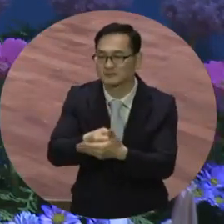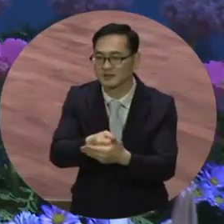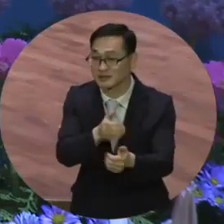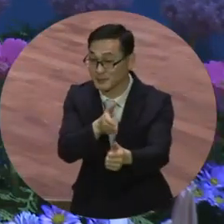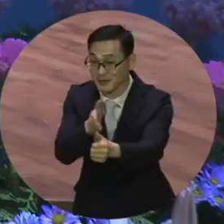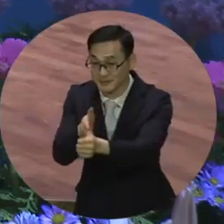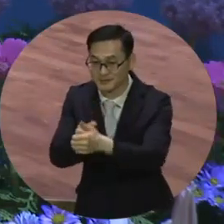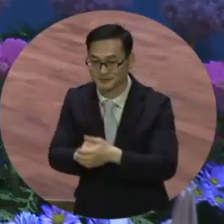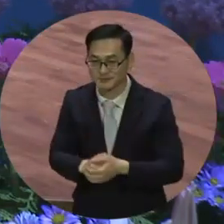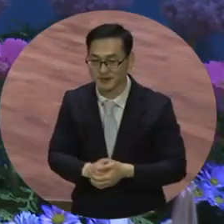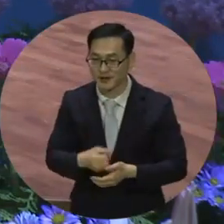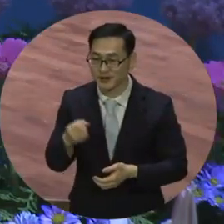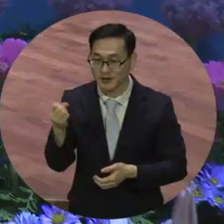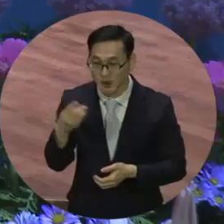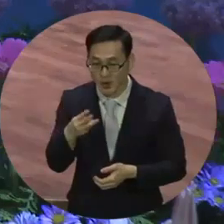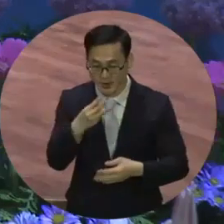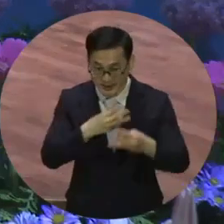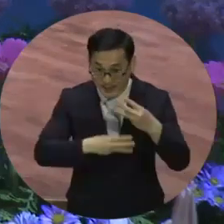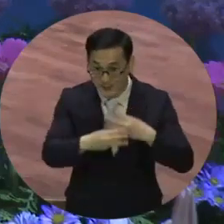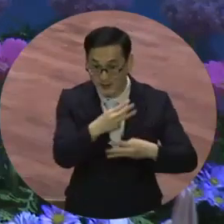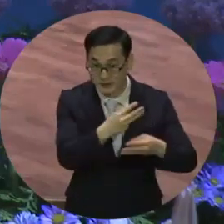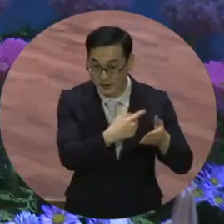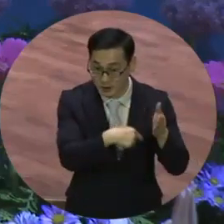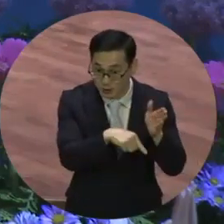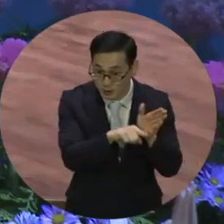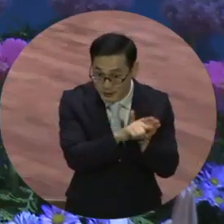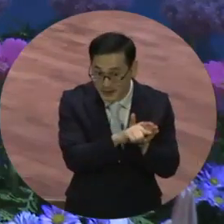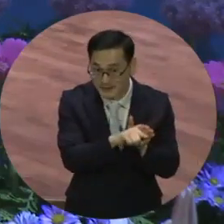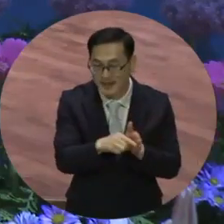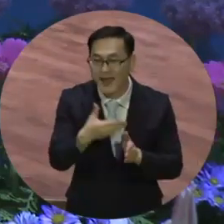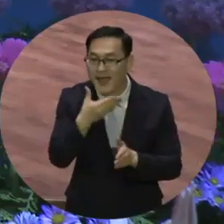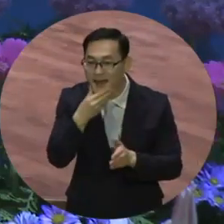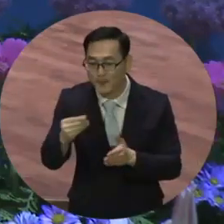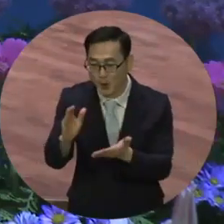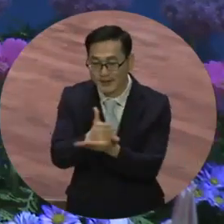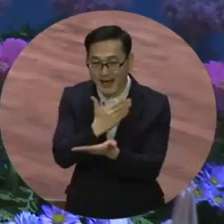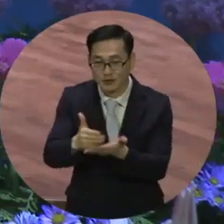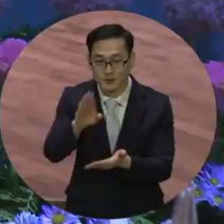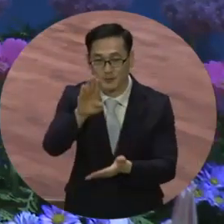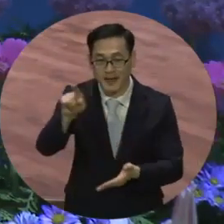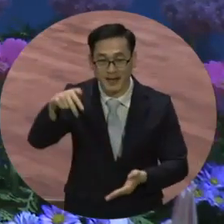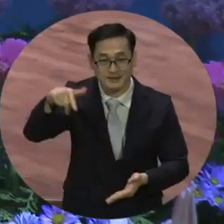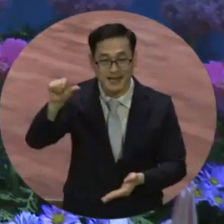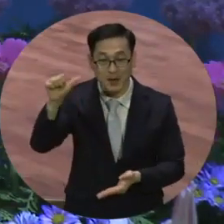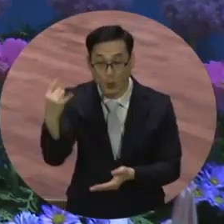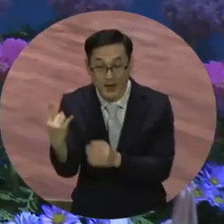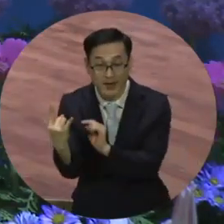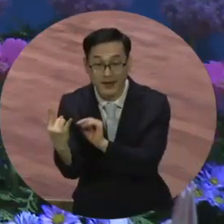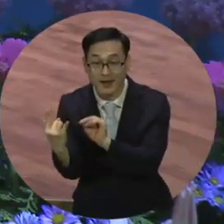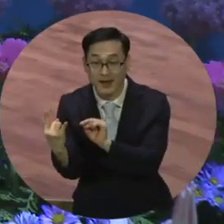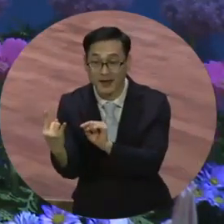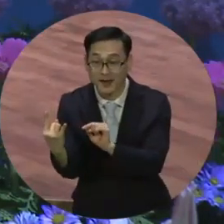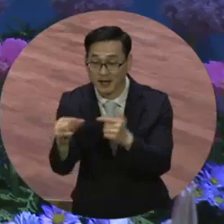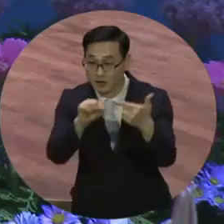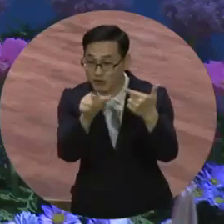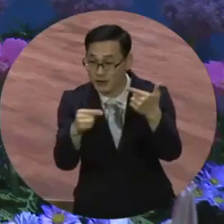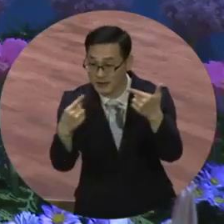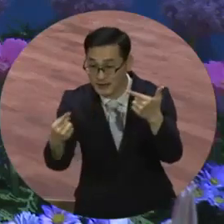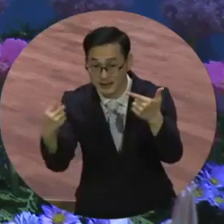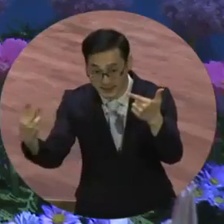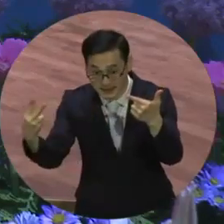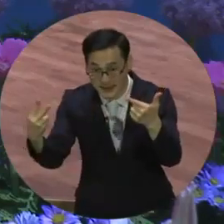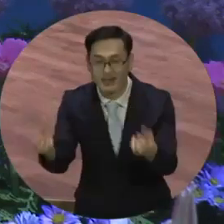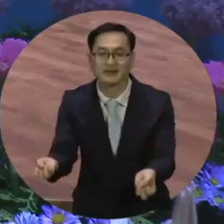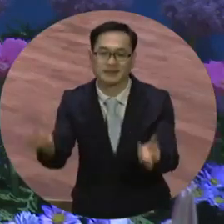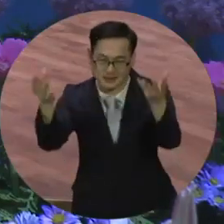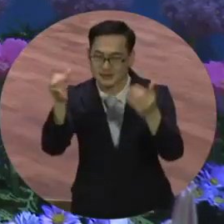렘넌트를 위한 행복 나눔 바사회를 6월 1일과 6월 2일 날 진행을 하게 되는데 우리